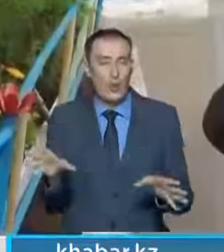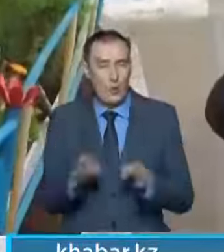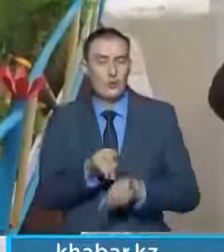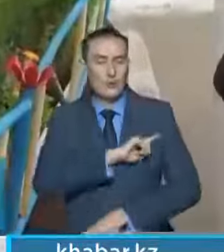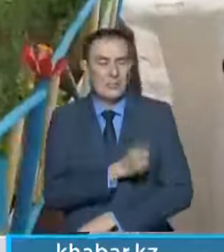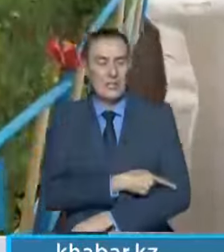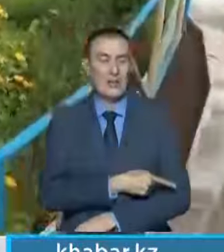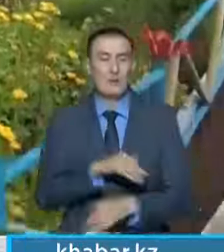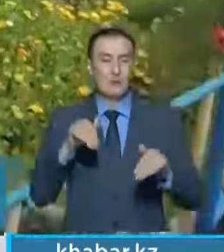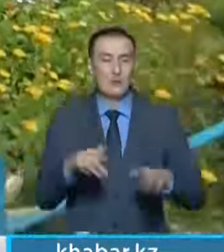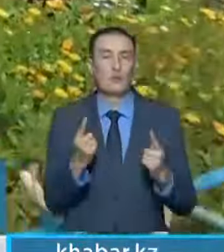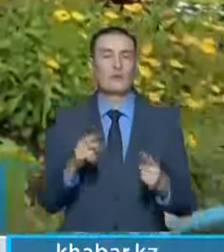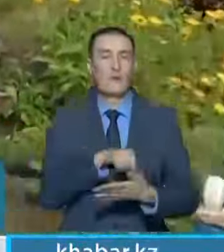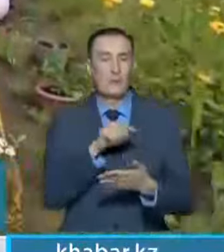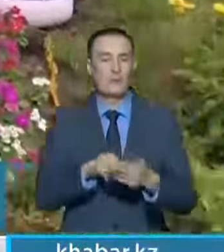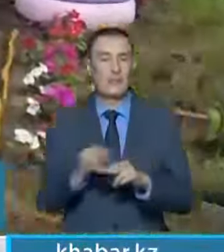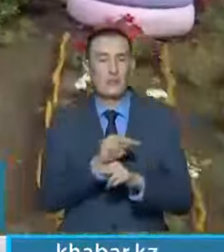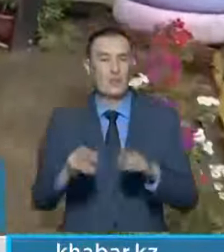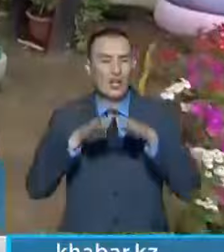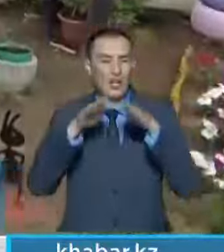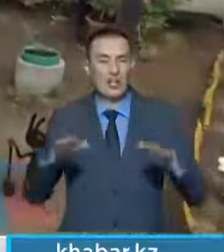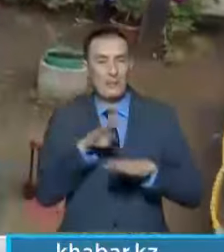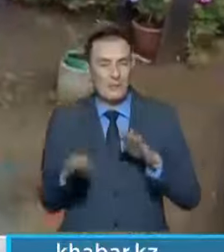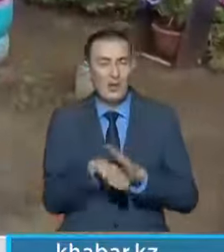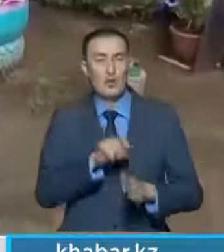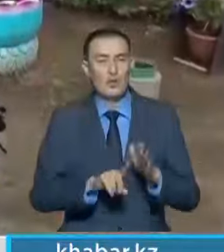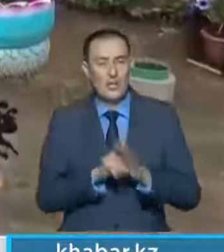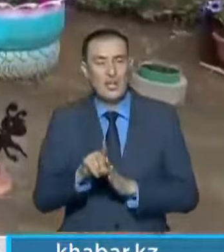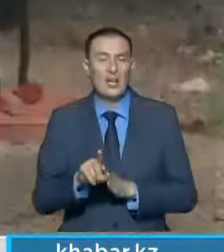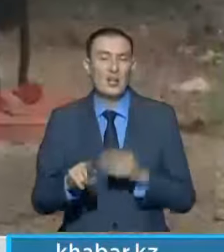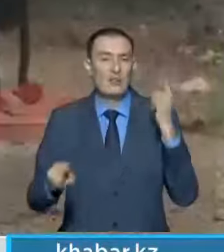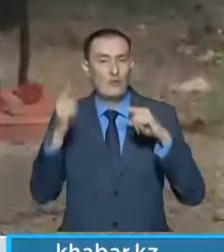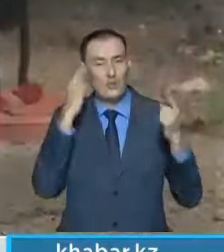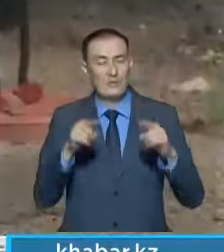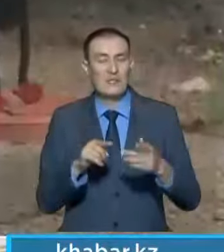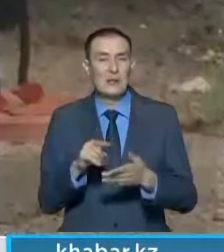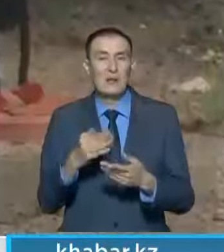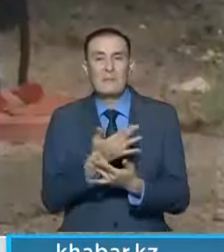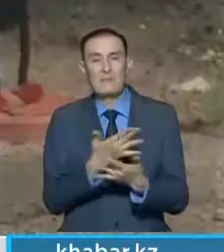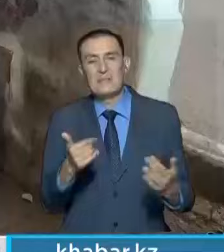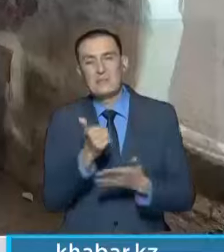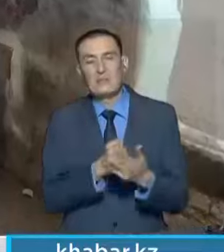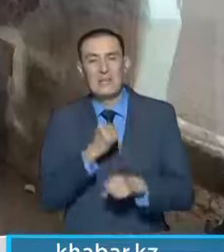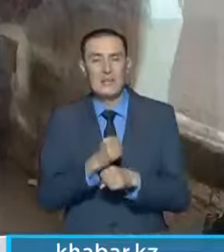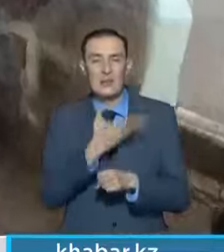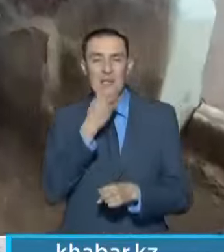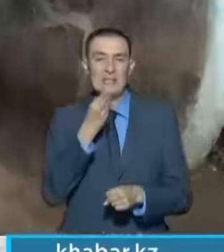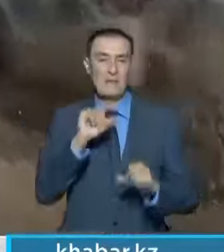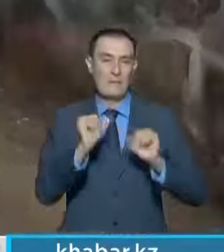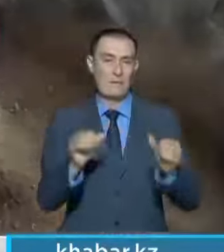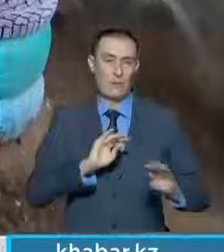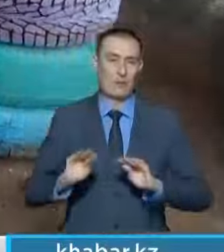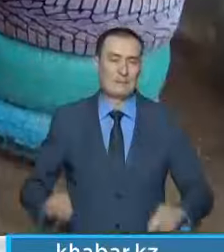После решения глобальных проблем ремонта крыши и подвалов люди переключились на творчество. Из подручных материалов делают малые формы.